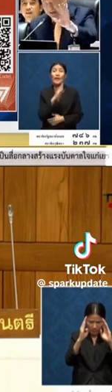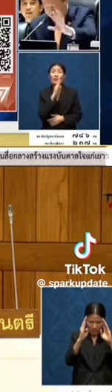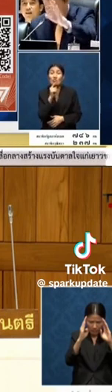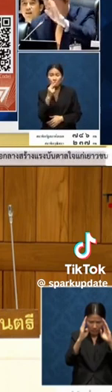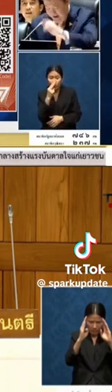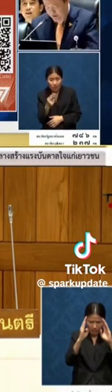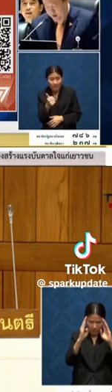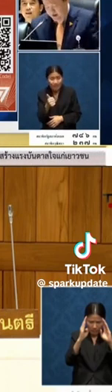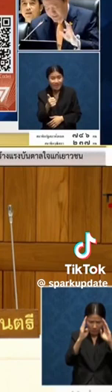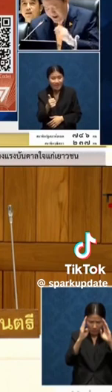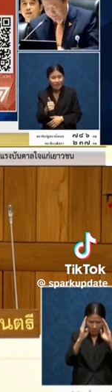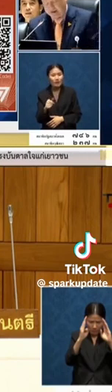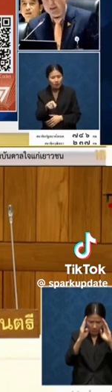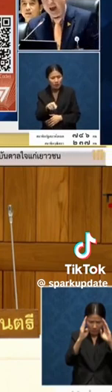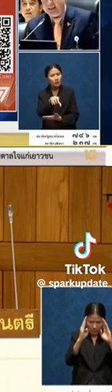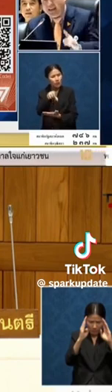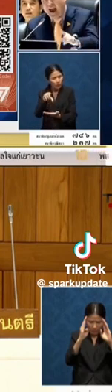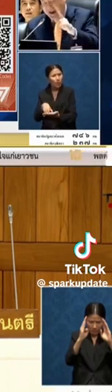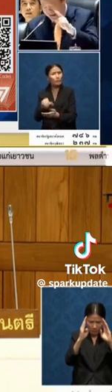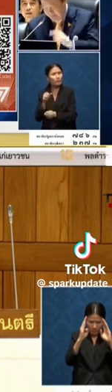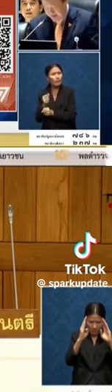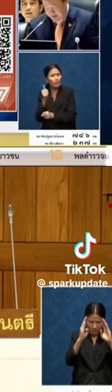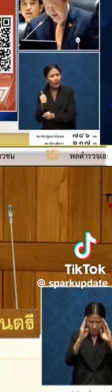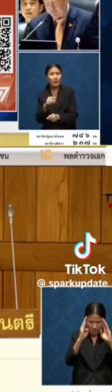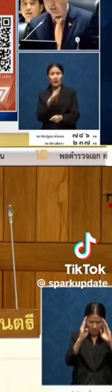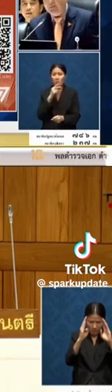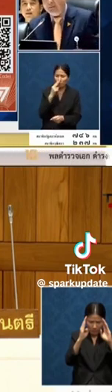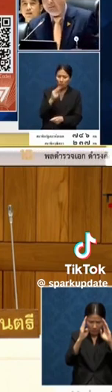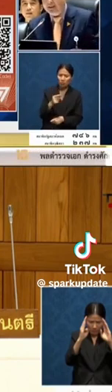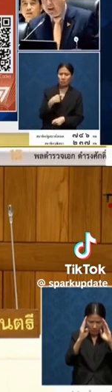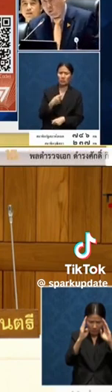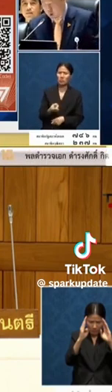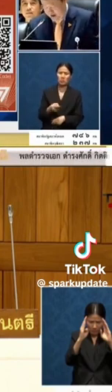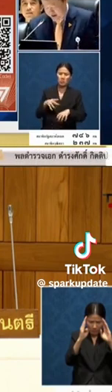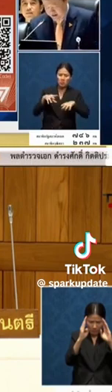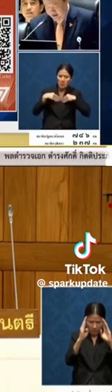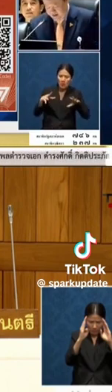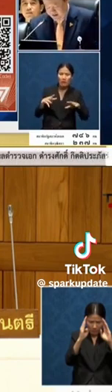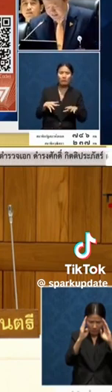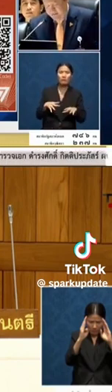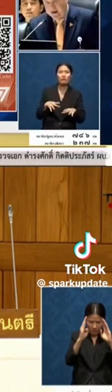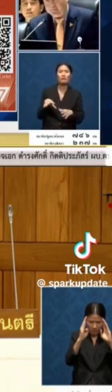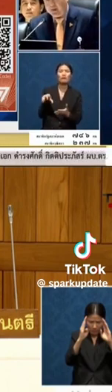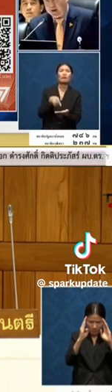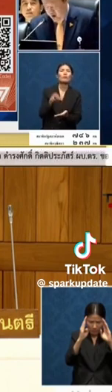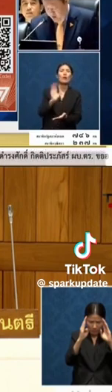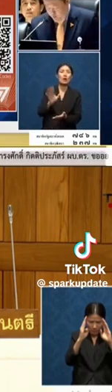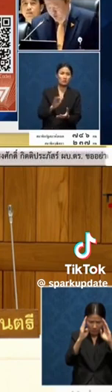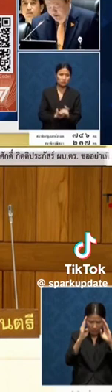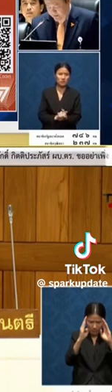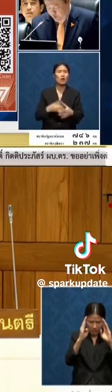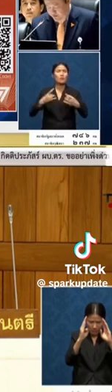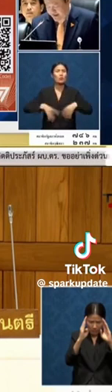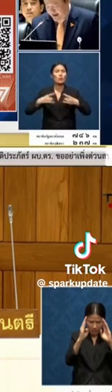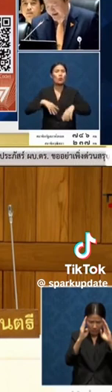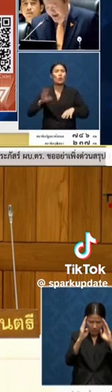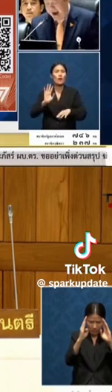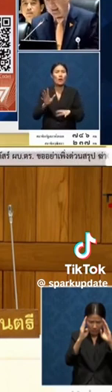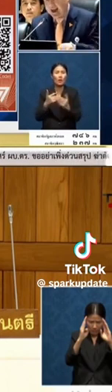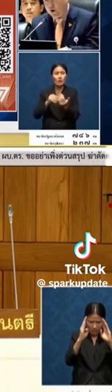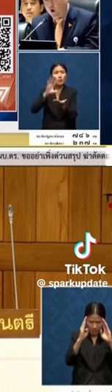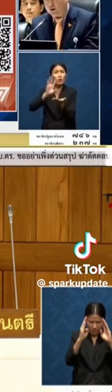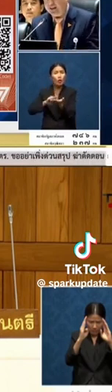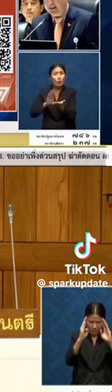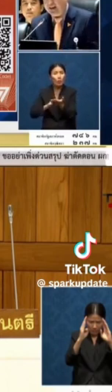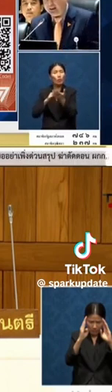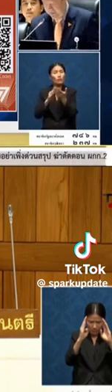อะไรที่ท่านไม่เห็นด้วยก็มาแลกเปลี่ยนกันได้แต่อย่าหาทำไปเรื่อยเพราะทำแบบนั้นมันน่ากลัวเปิดเผยข้อมูลแล้วมาถกเถียงกันหาท